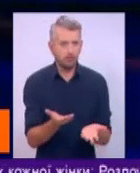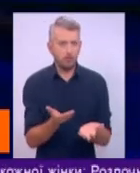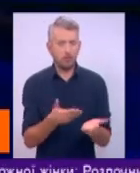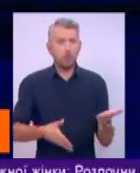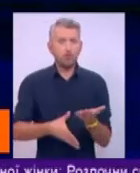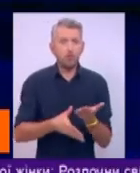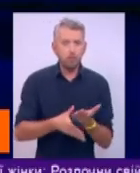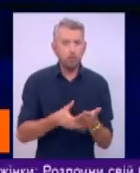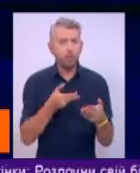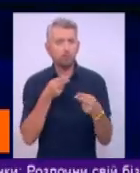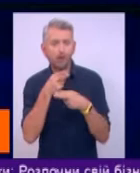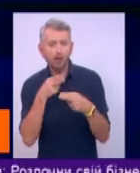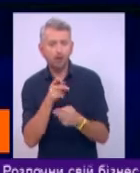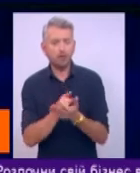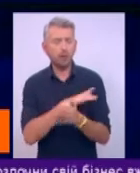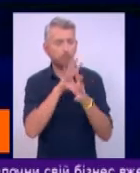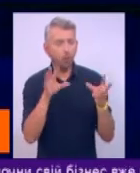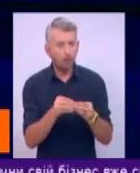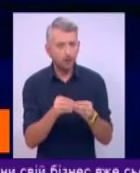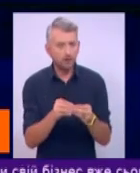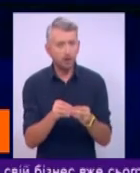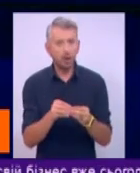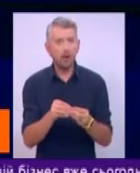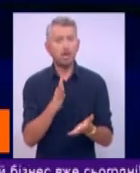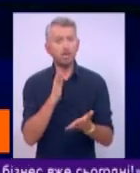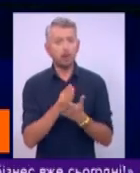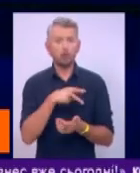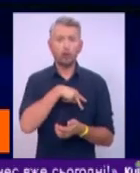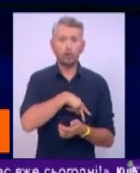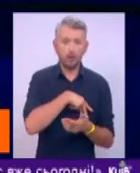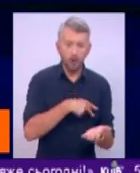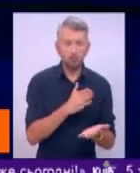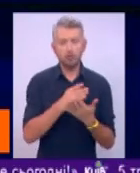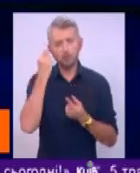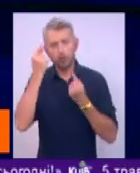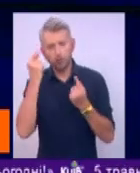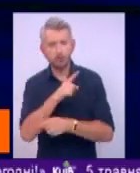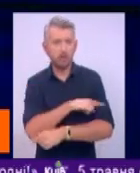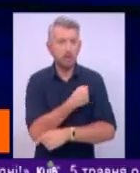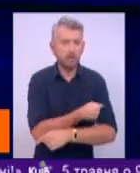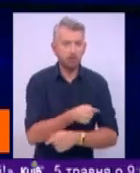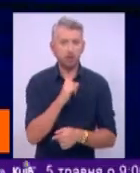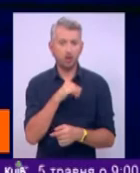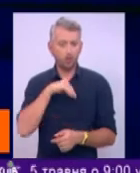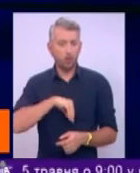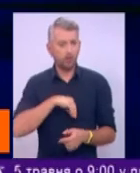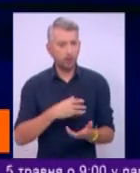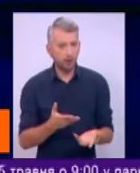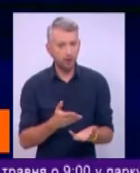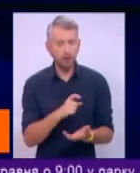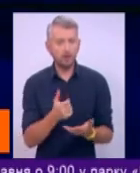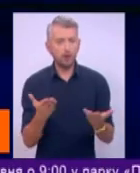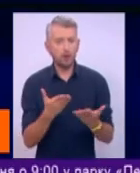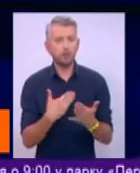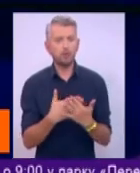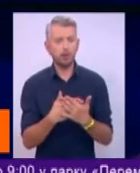Допомога і профілактика має бути комплексною. Є соціальна складова, психологічна, медична і духовна, за яку,